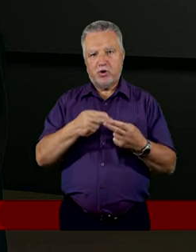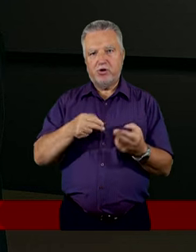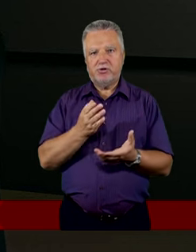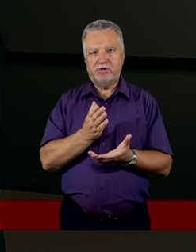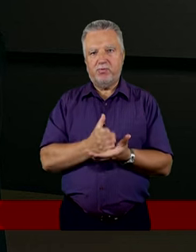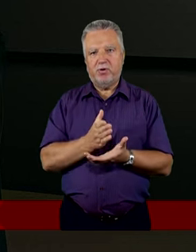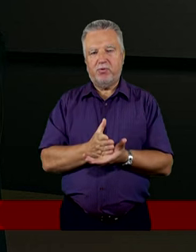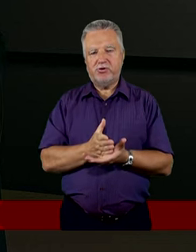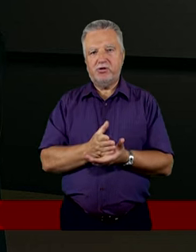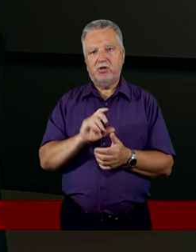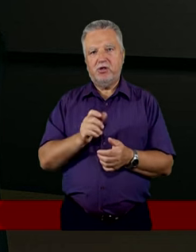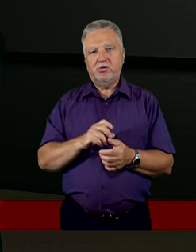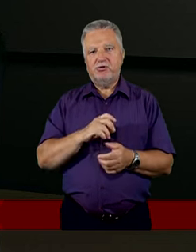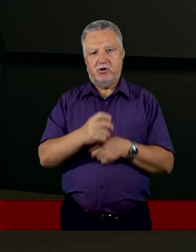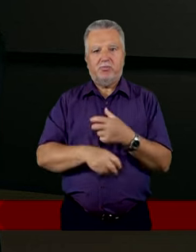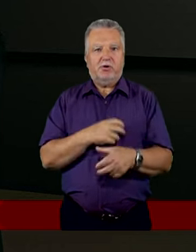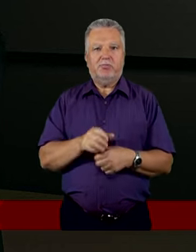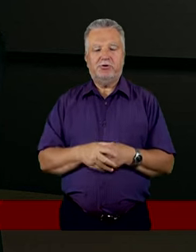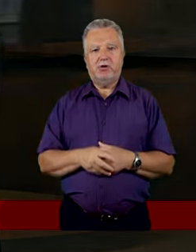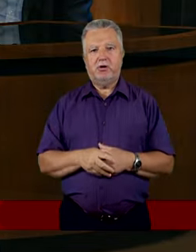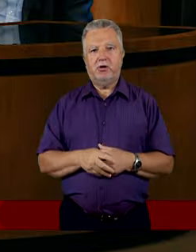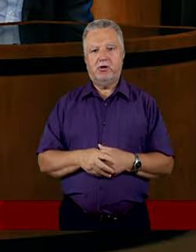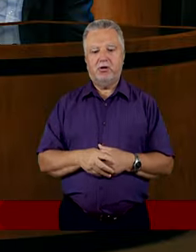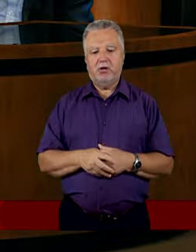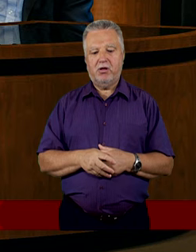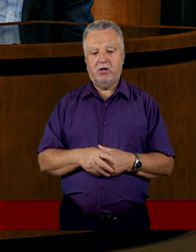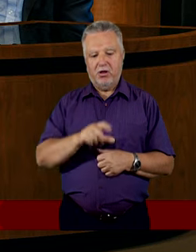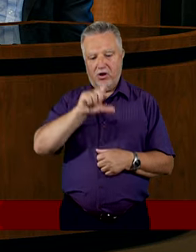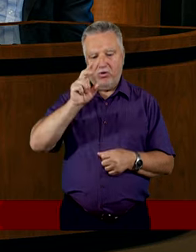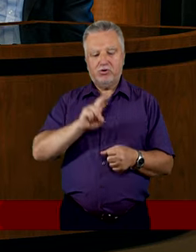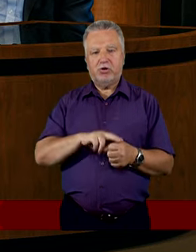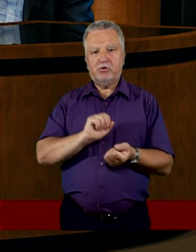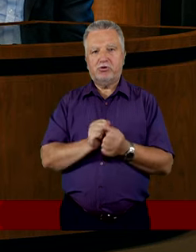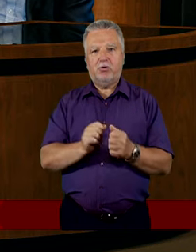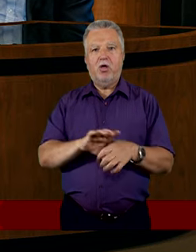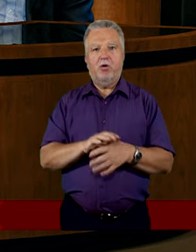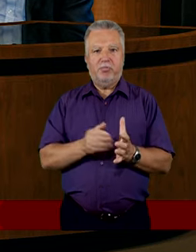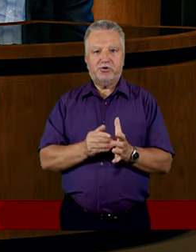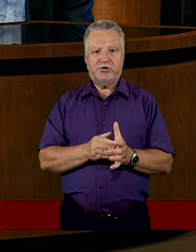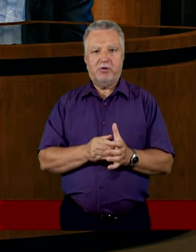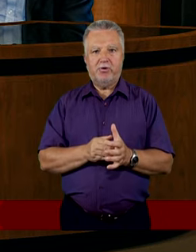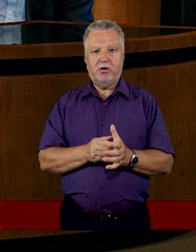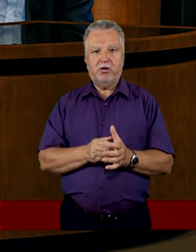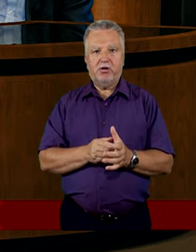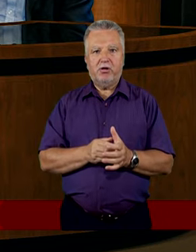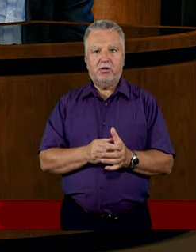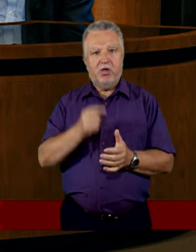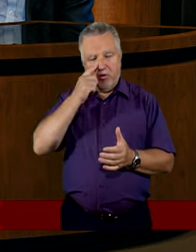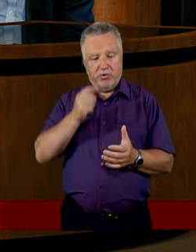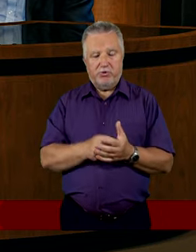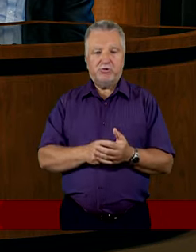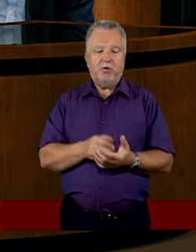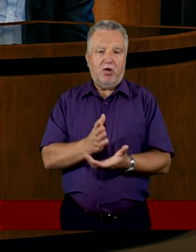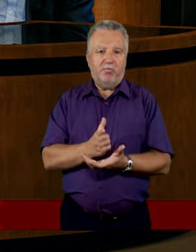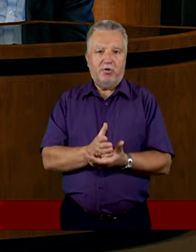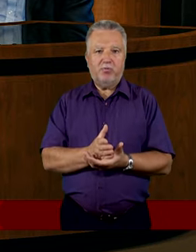szukających pomocy? Co byście robili? Ludzie, którzy są w potrzebie, nadal są ludźmi, którym trzeba pomóc. Niezależnie